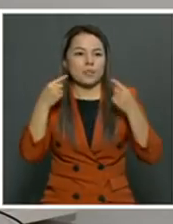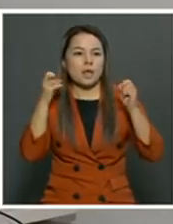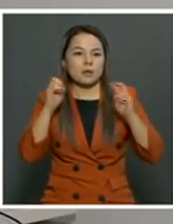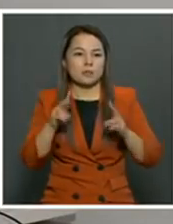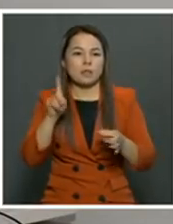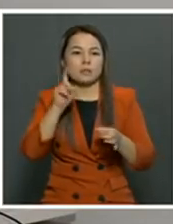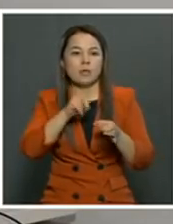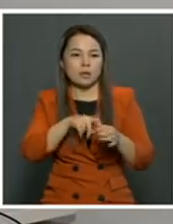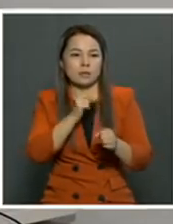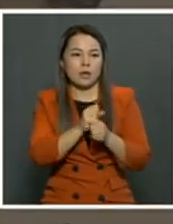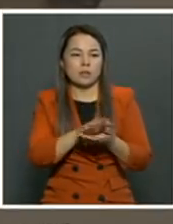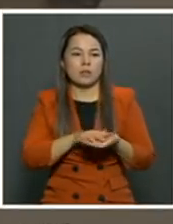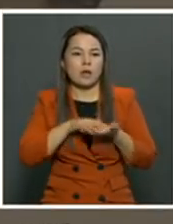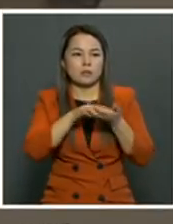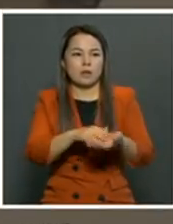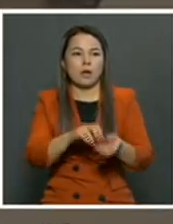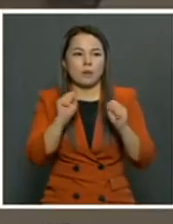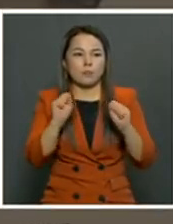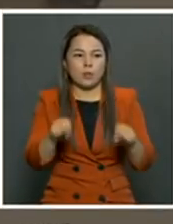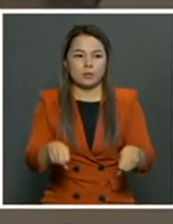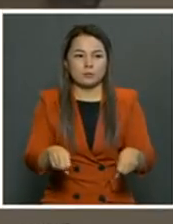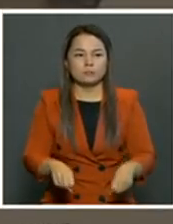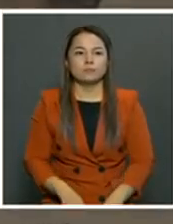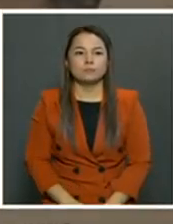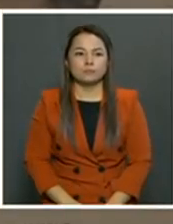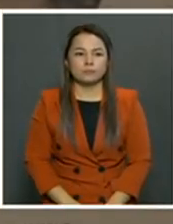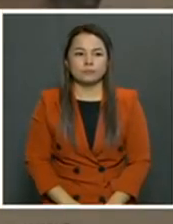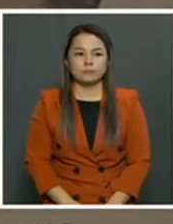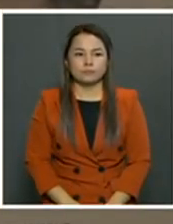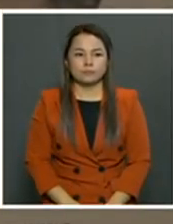тіркеліп, өтініш бересіз.